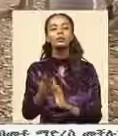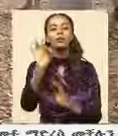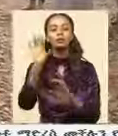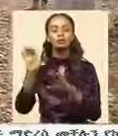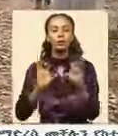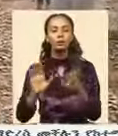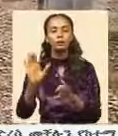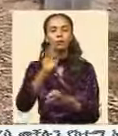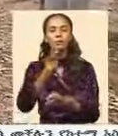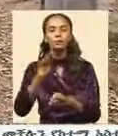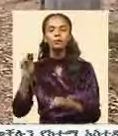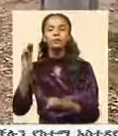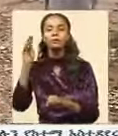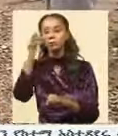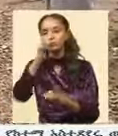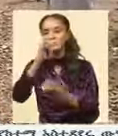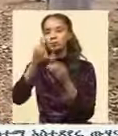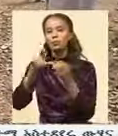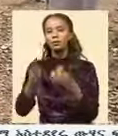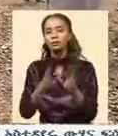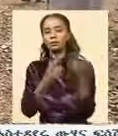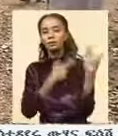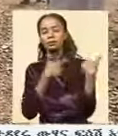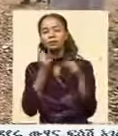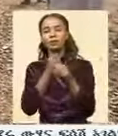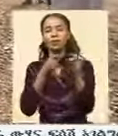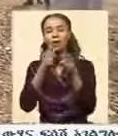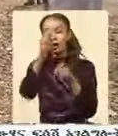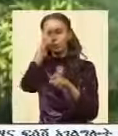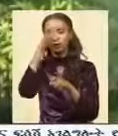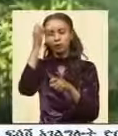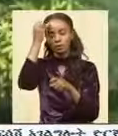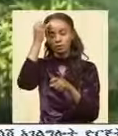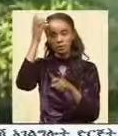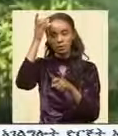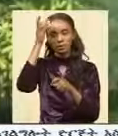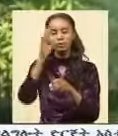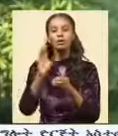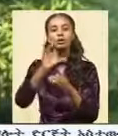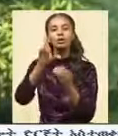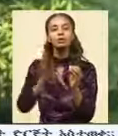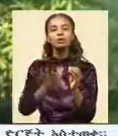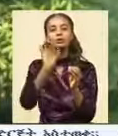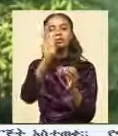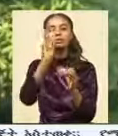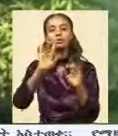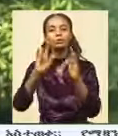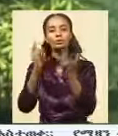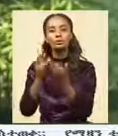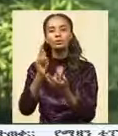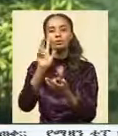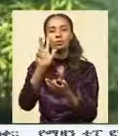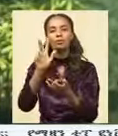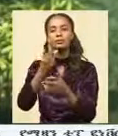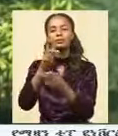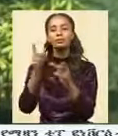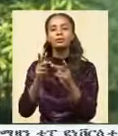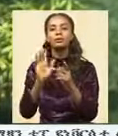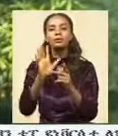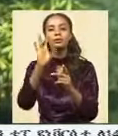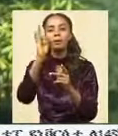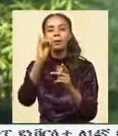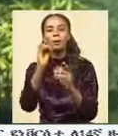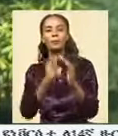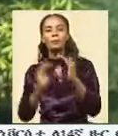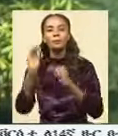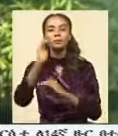አድርገናል። ምዕራብ ኢትዮጵያ ክልል የመንገዶች ባለስልጣን ስራ አስኪያጅ አቶ ጸደቀ ከፍተው በክልሉ በሚገኙ 6 ዞኖች 3 ዲስትሪክቶች ከ70 በላይ